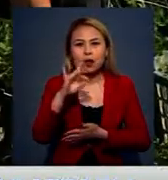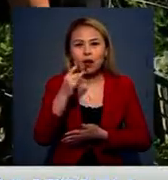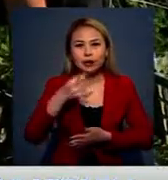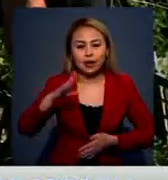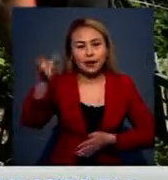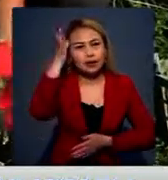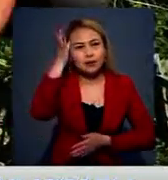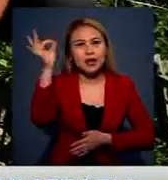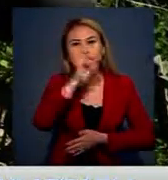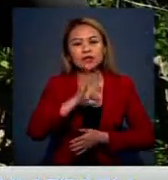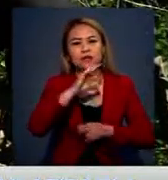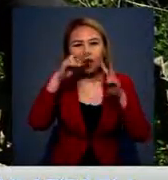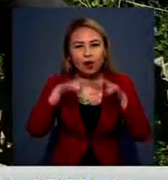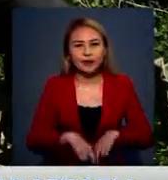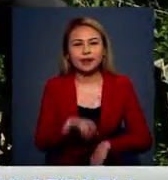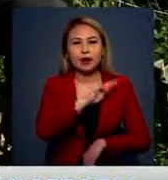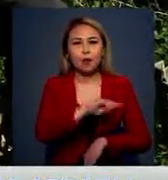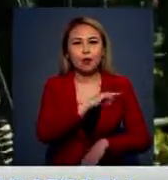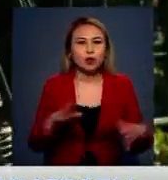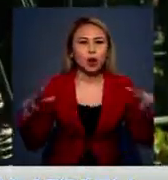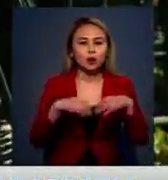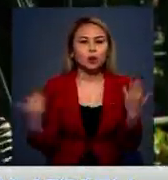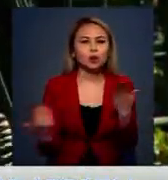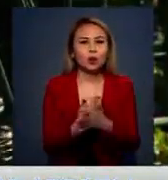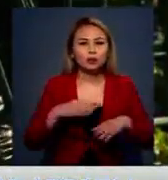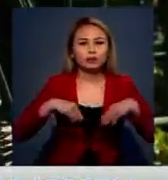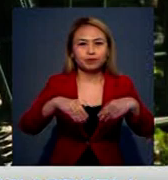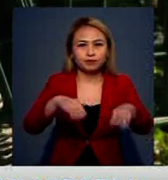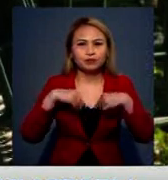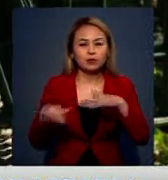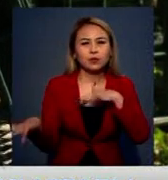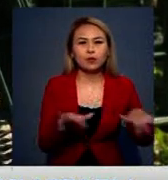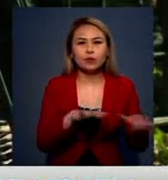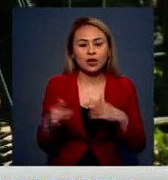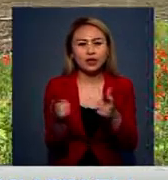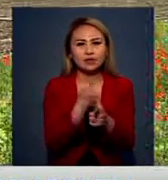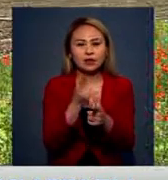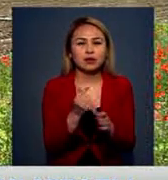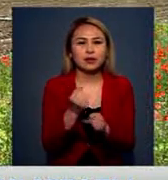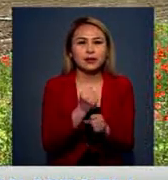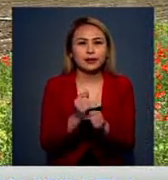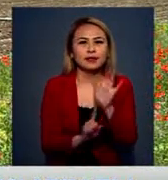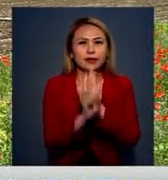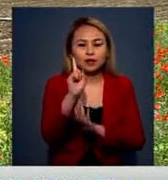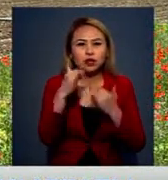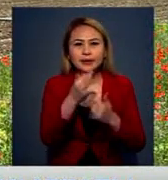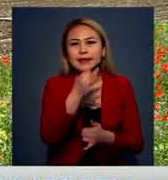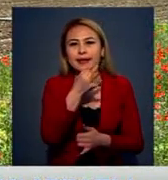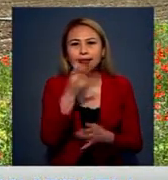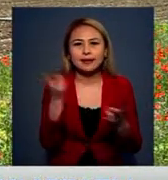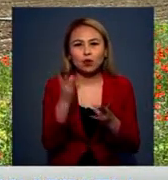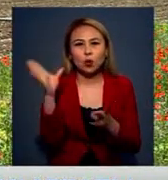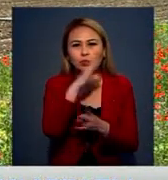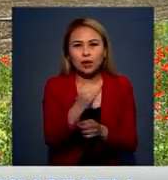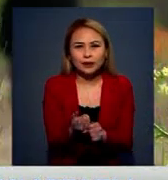ғылыми зерттеу институтымен бірге жұмыс істейді. Жаңа тұқымның барлығы шаруашылықтың талабына сай икемделіп шығарылады. Ол ерте пісуі керек,